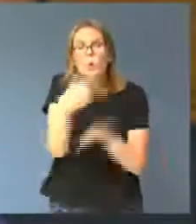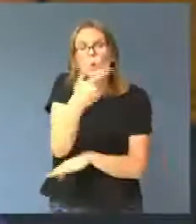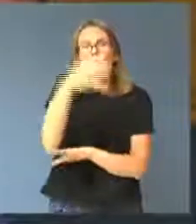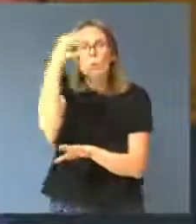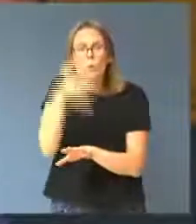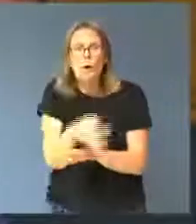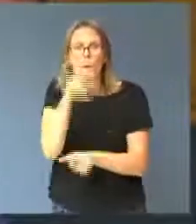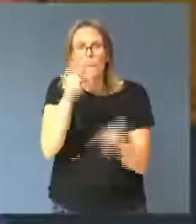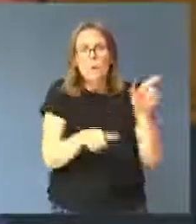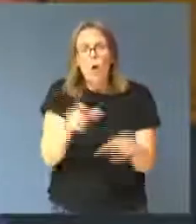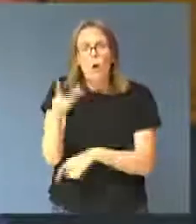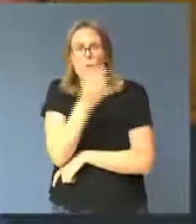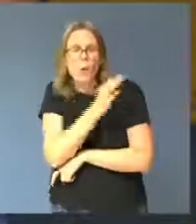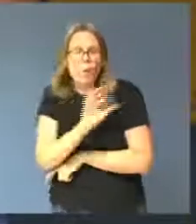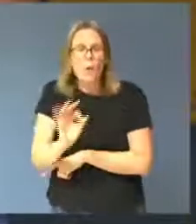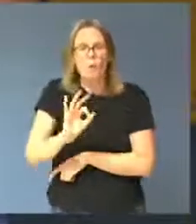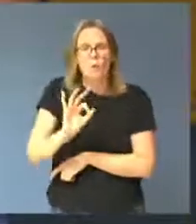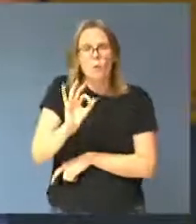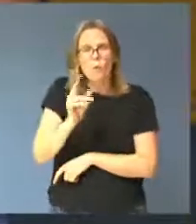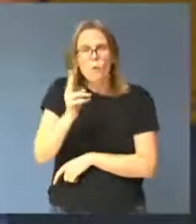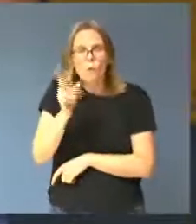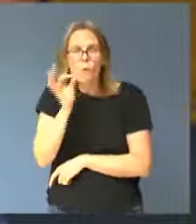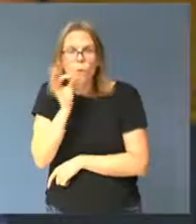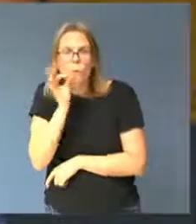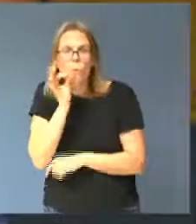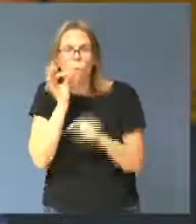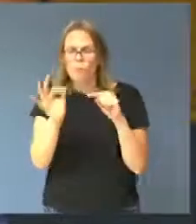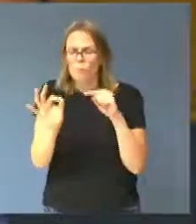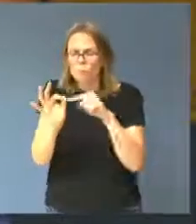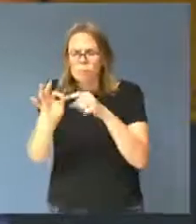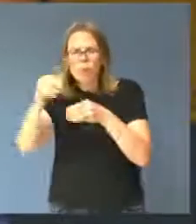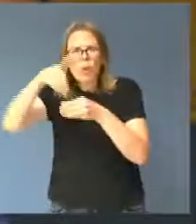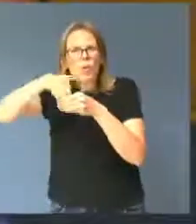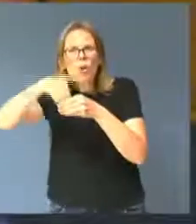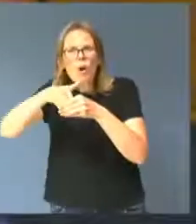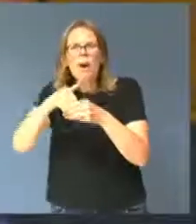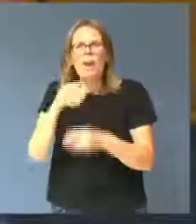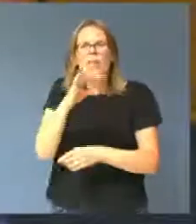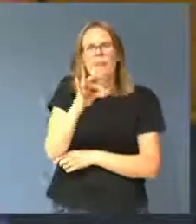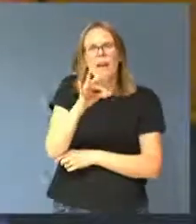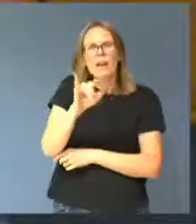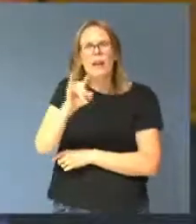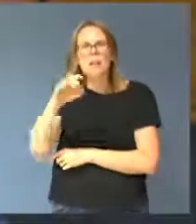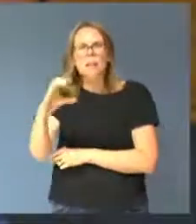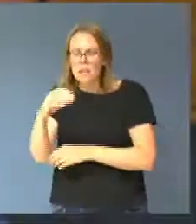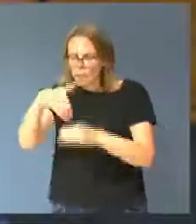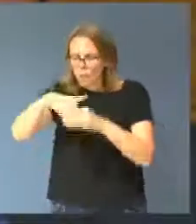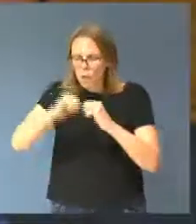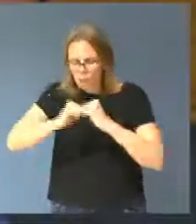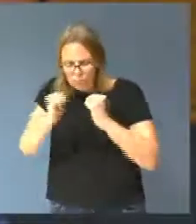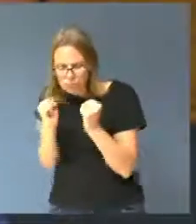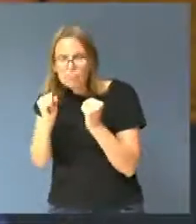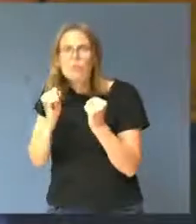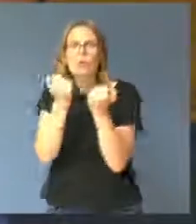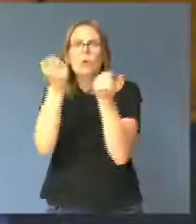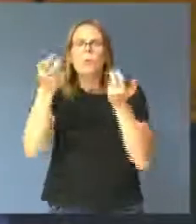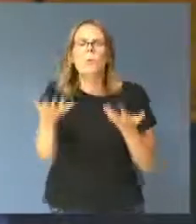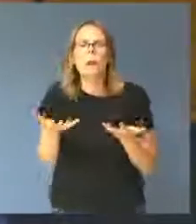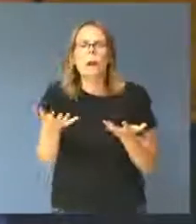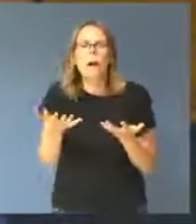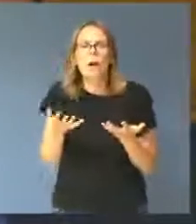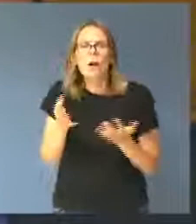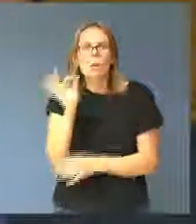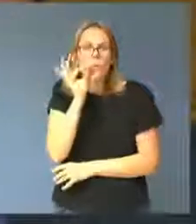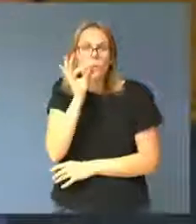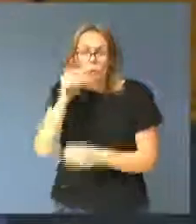ou régulière, ne savent pas ce qu'ils fument. Ne connaissent pas le taux de THC dans, excusez-moi du terme, dans leurs